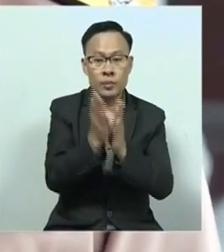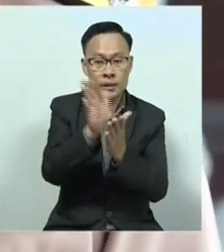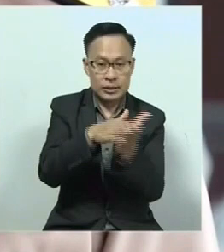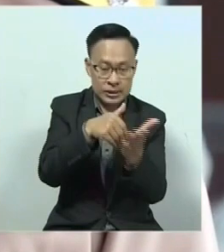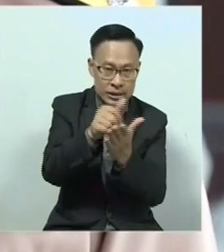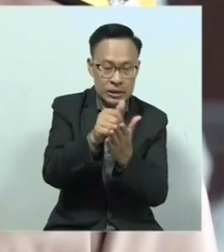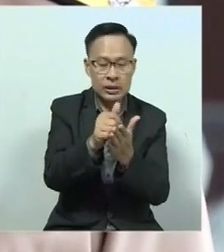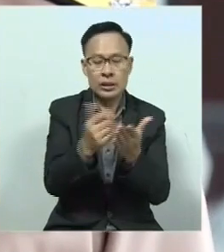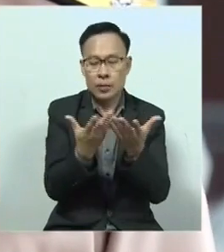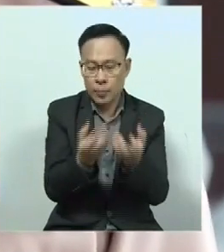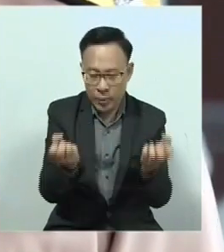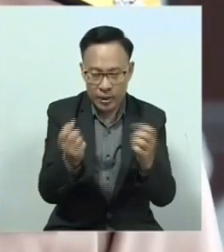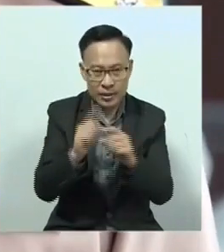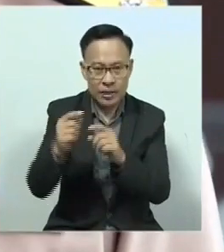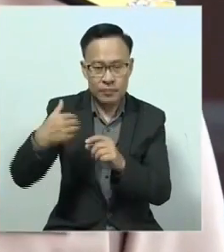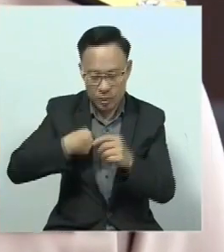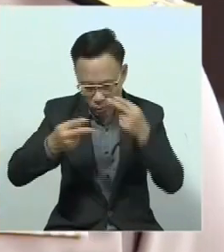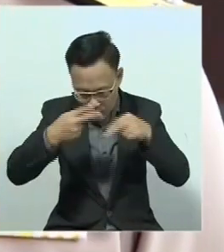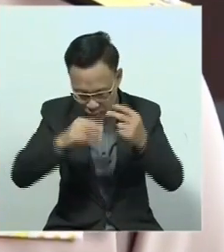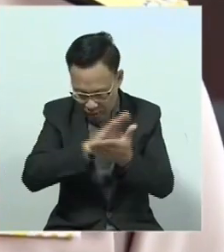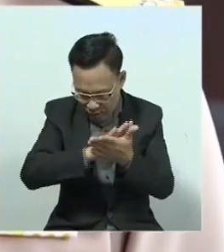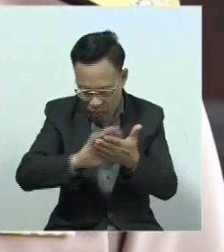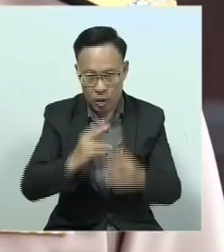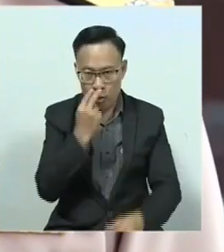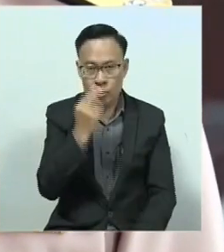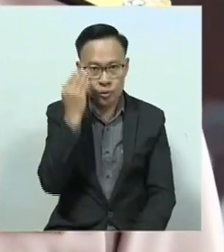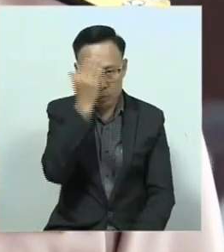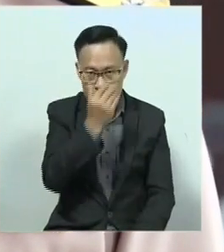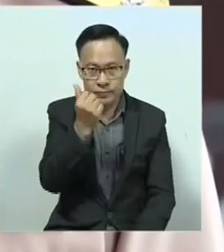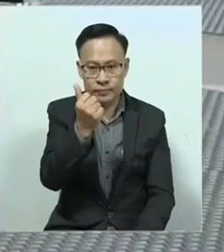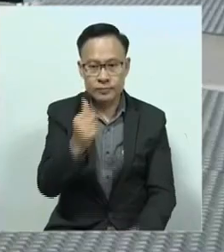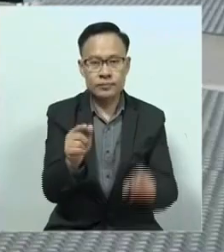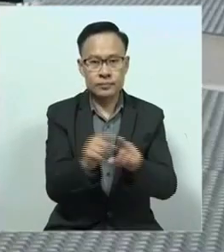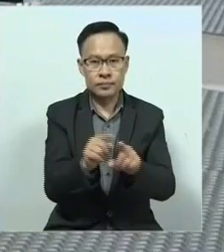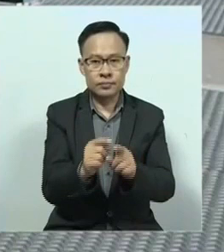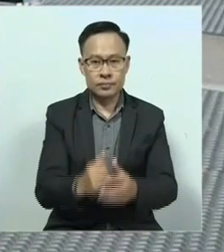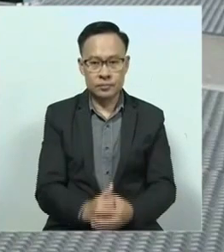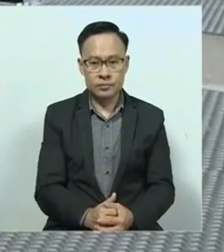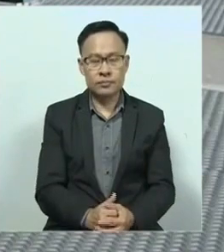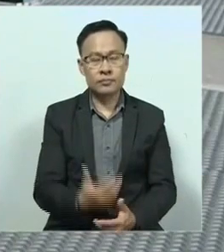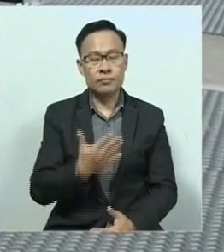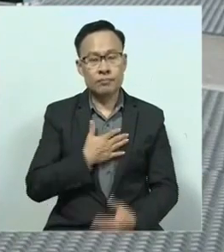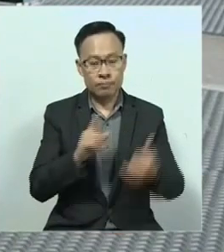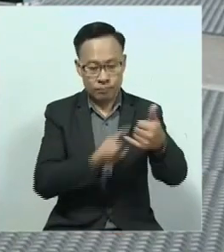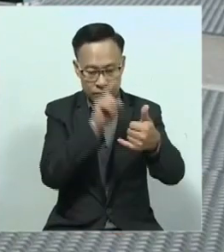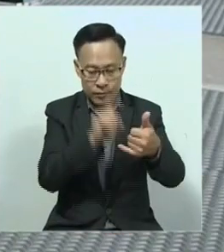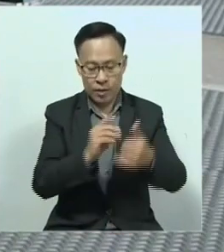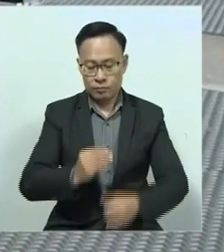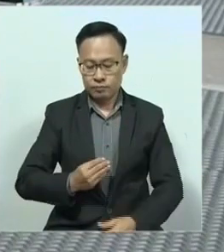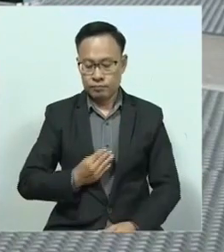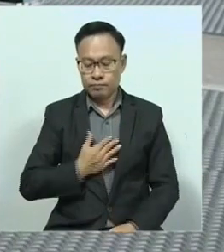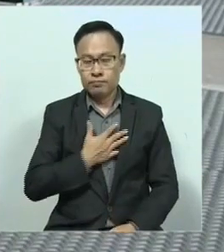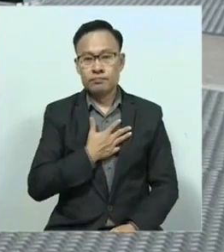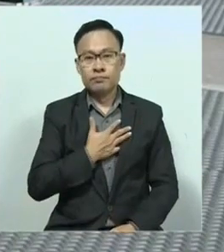ขูดไปกระแทกอะไรเงี้ยนะก็มาเก็บความเรียบร้อยให้เรียบร้อย ค่ะค่ะพูดถึงความภูมิใจของกองทั